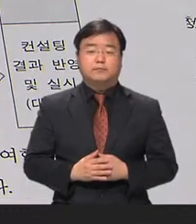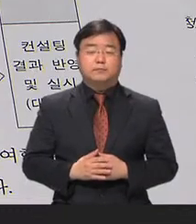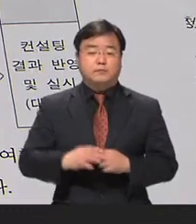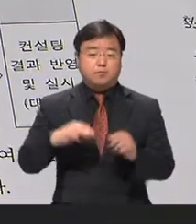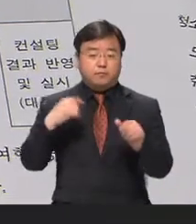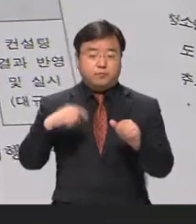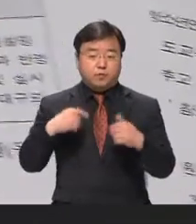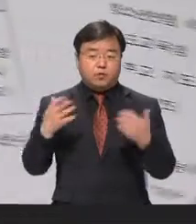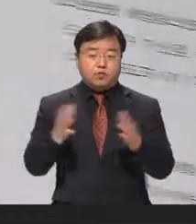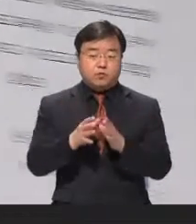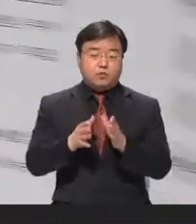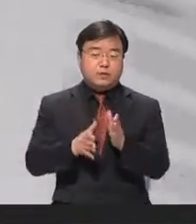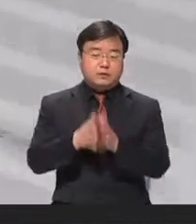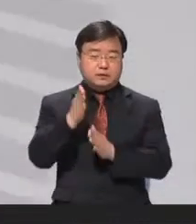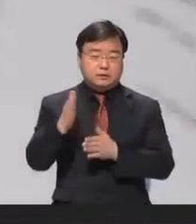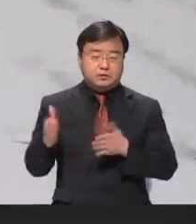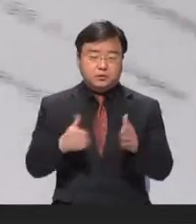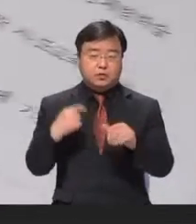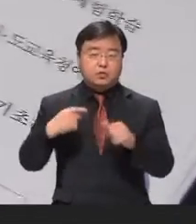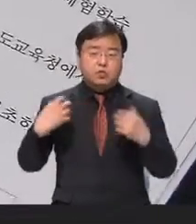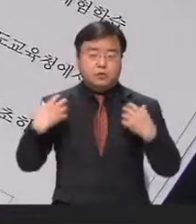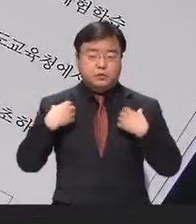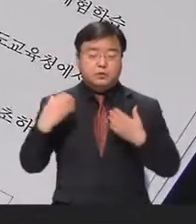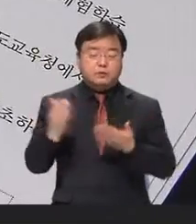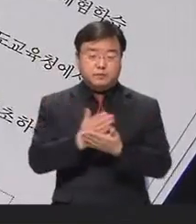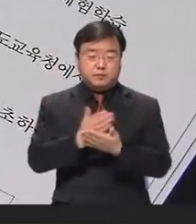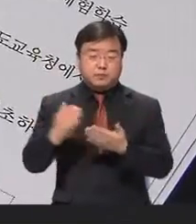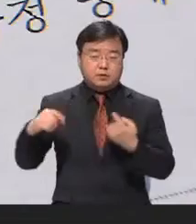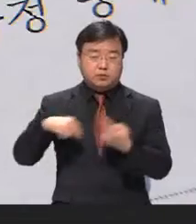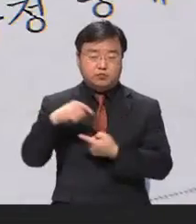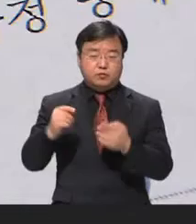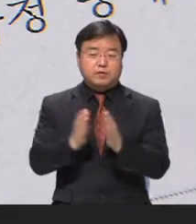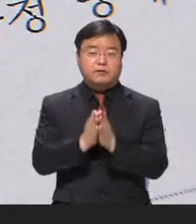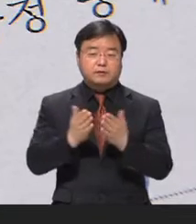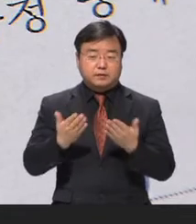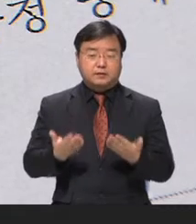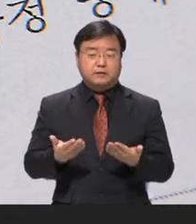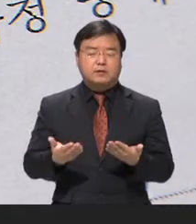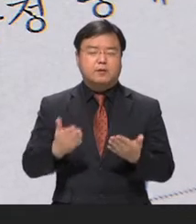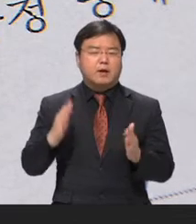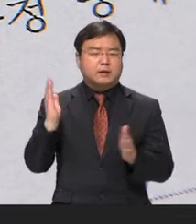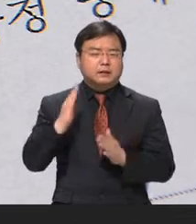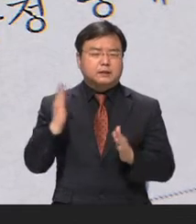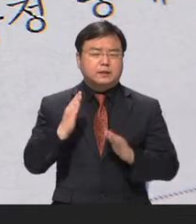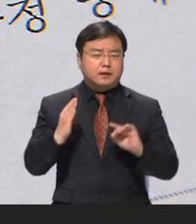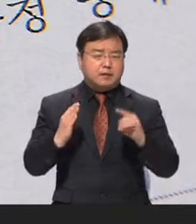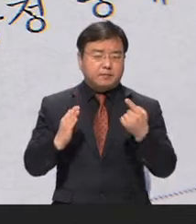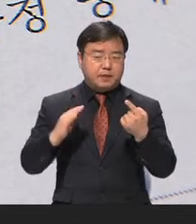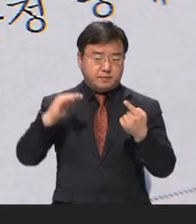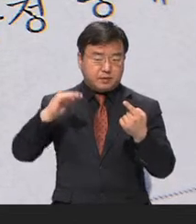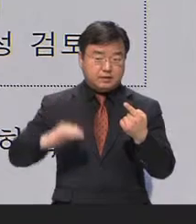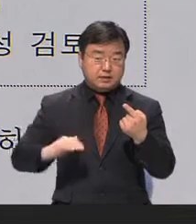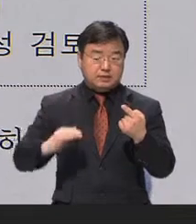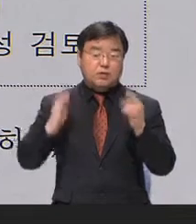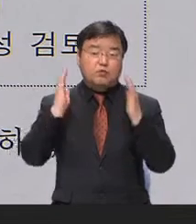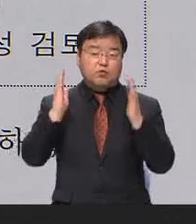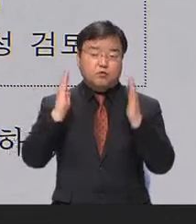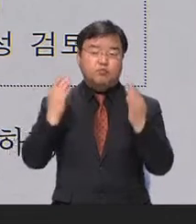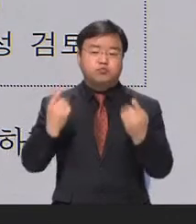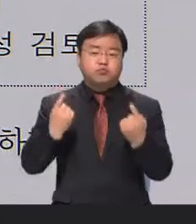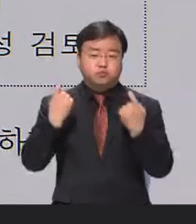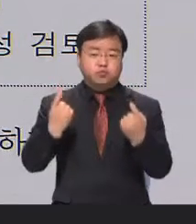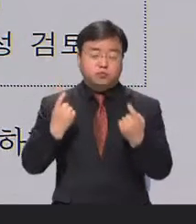교육부가 시 도교육청의 배포한 현장체험학습 운영 매뉴얼입니다 학생 100명 이하의 소규모 수학여행이 원칙이고